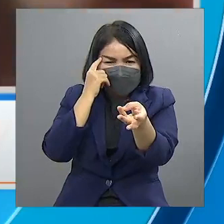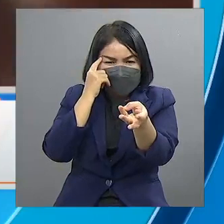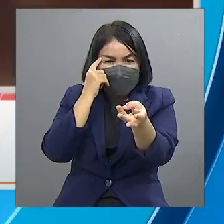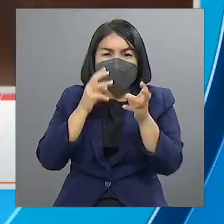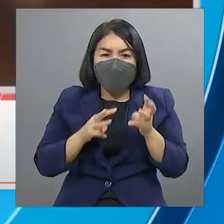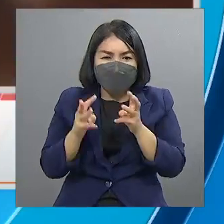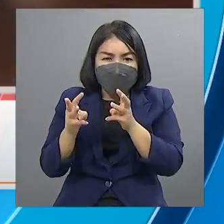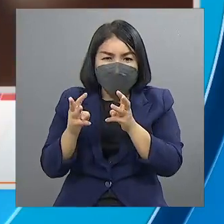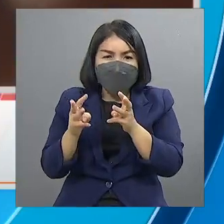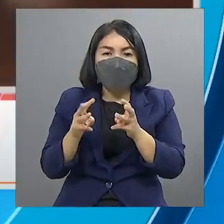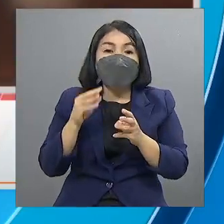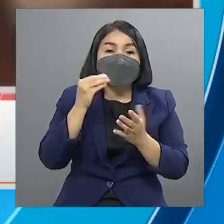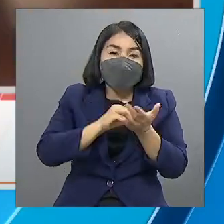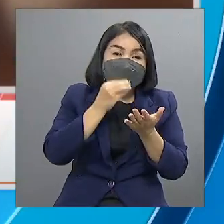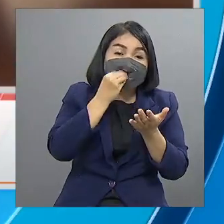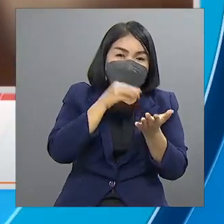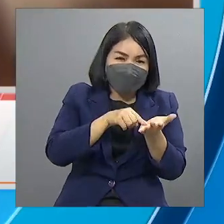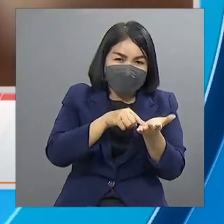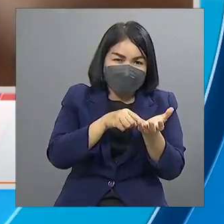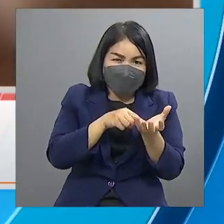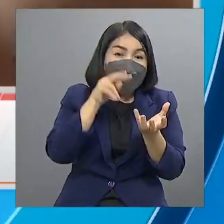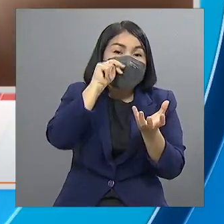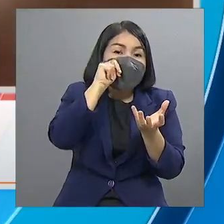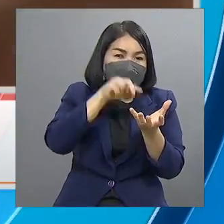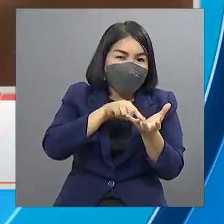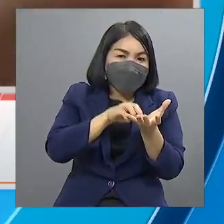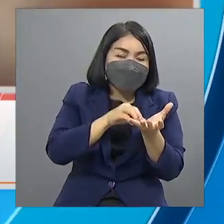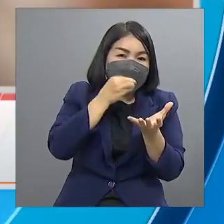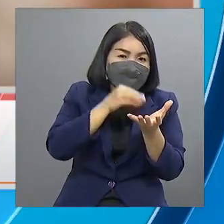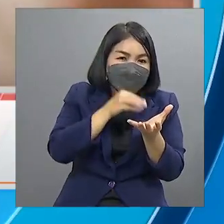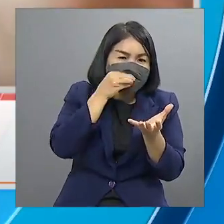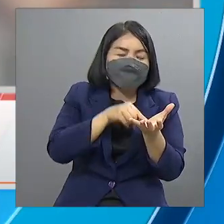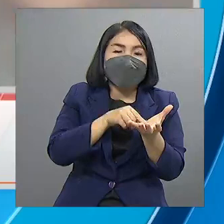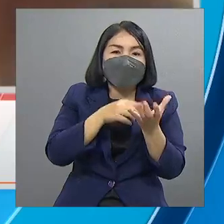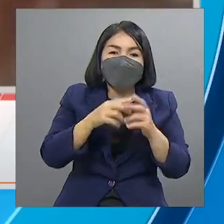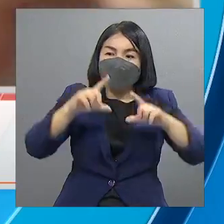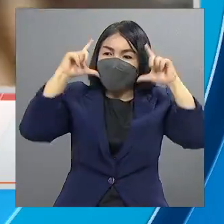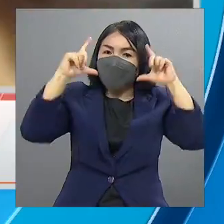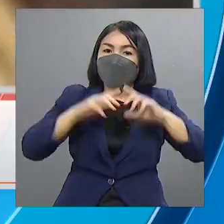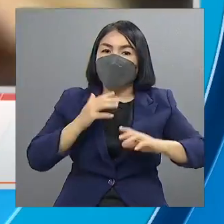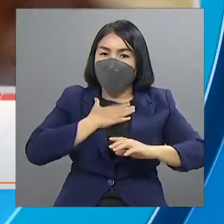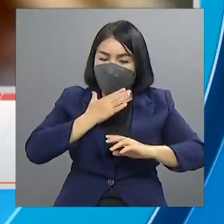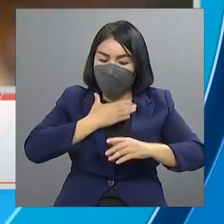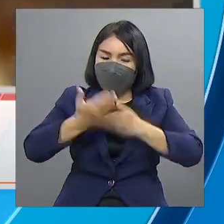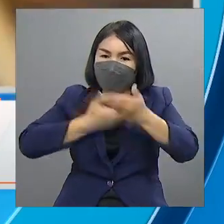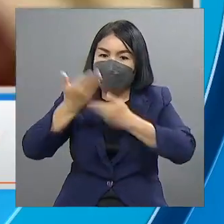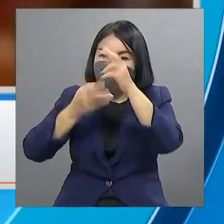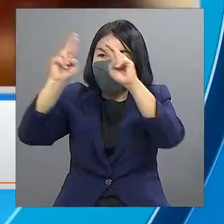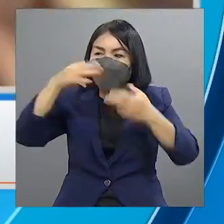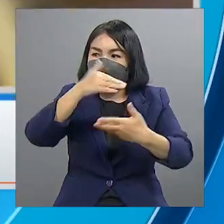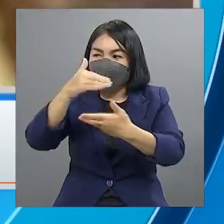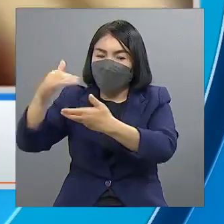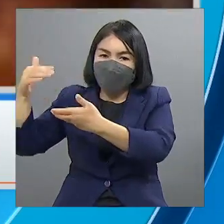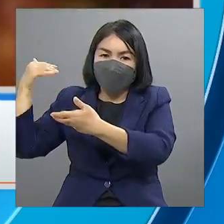น้ำจิ้มอะค่ะที่เป็นจุดเด่นของร้านเนี่ยค่ะมาทำเป็นแบรนด์ของตัวเองที่ขายตามห้างอย่างเงี้ยค่ะ ครับครับคุณพล